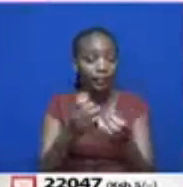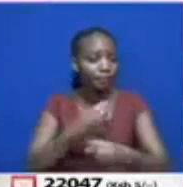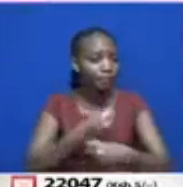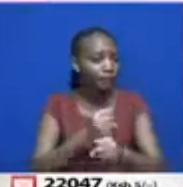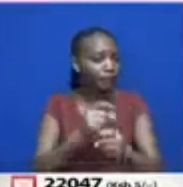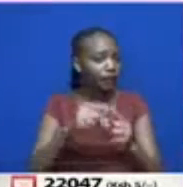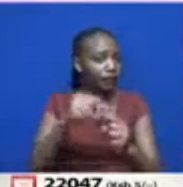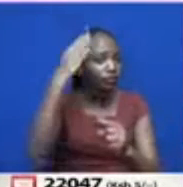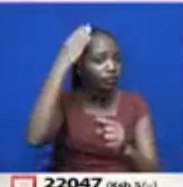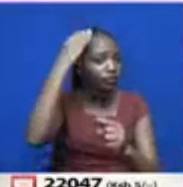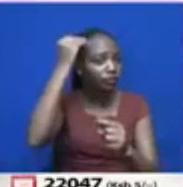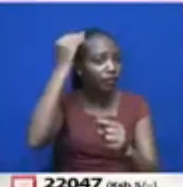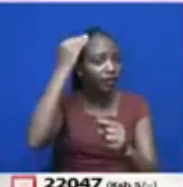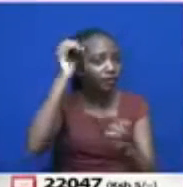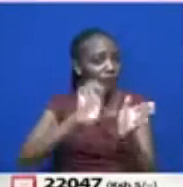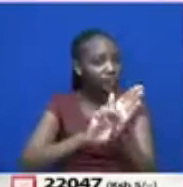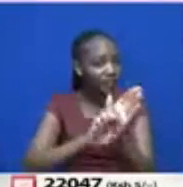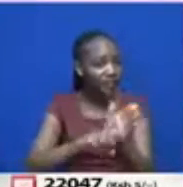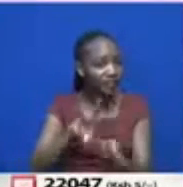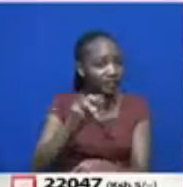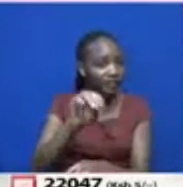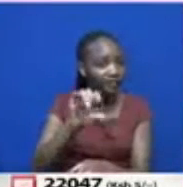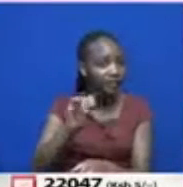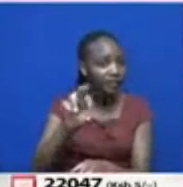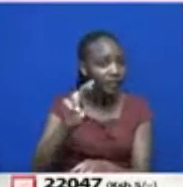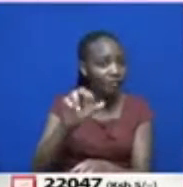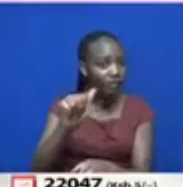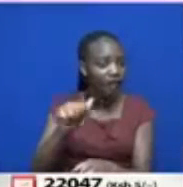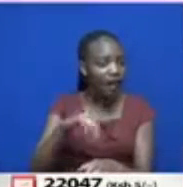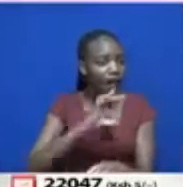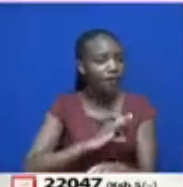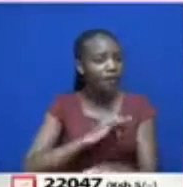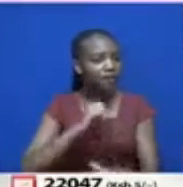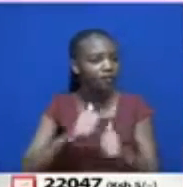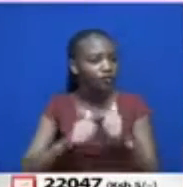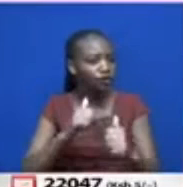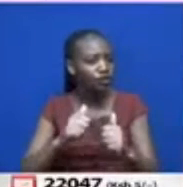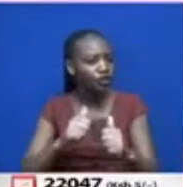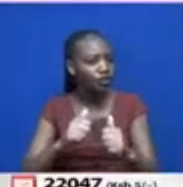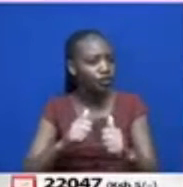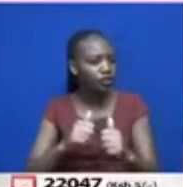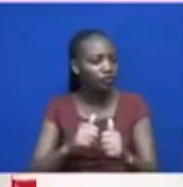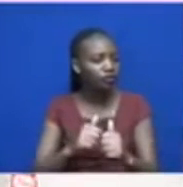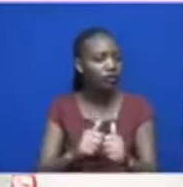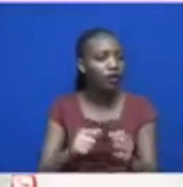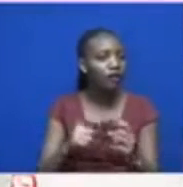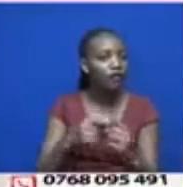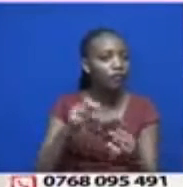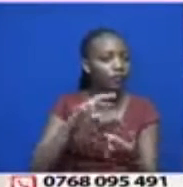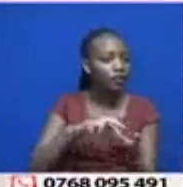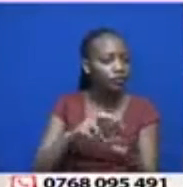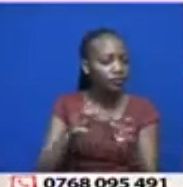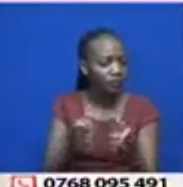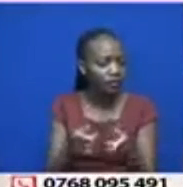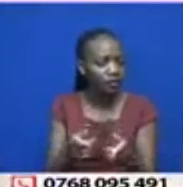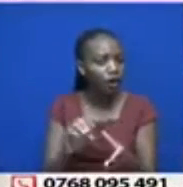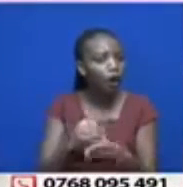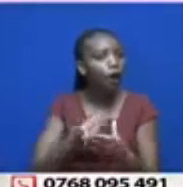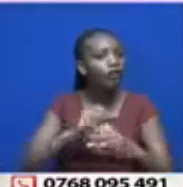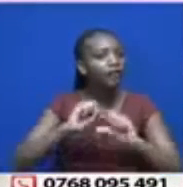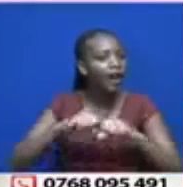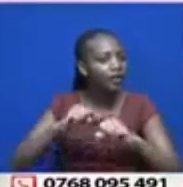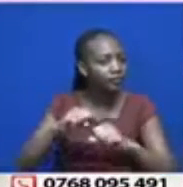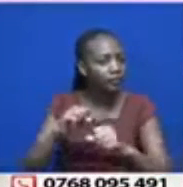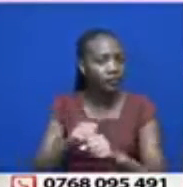Wakulima wa miraa kwa mfano. Sasa kutakuwa na faida yote ambao watakuwa wanapata kutokana na uhusiano huu ama makubaliano haya?